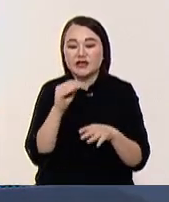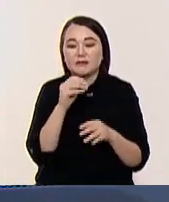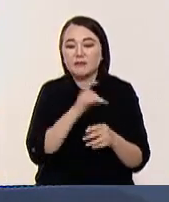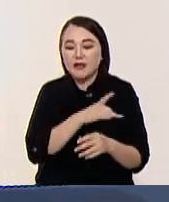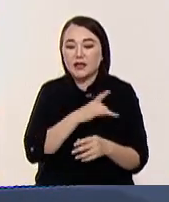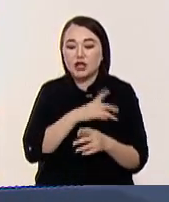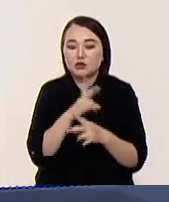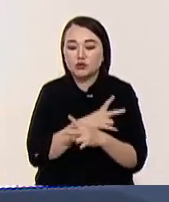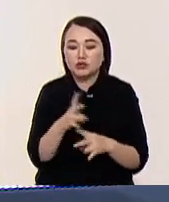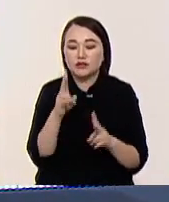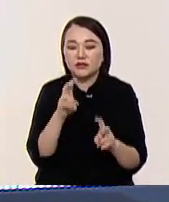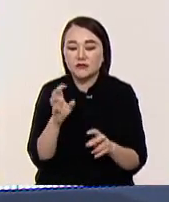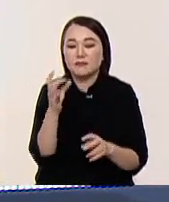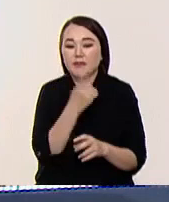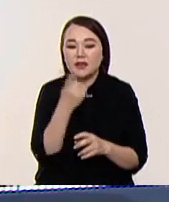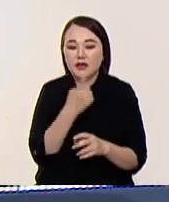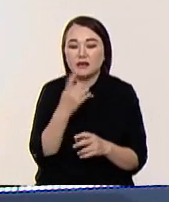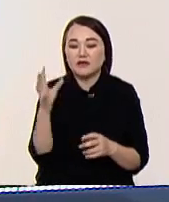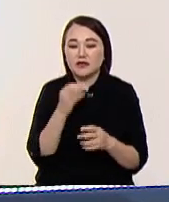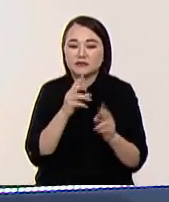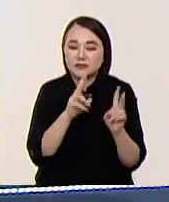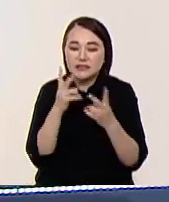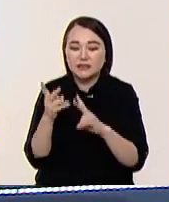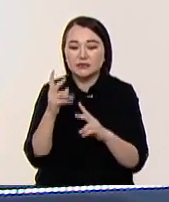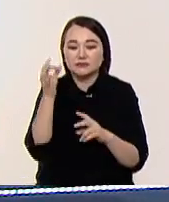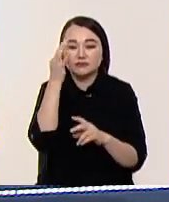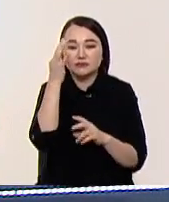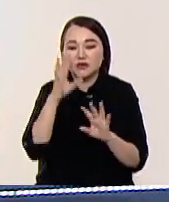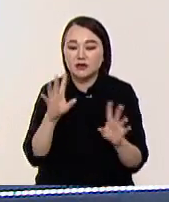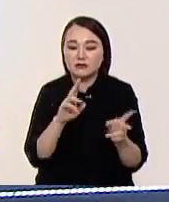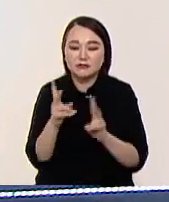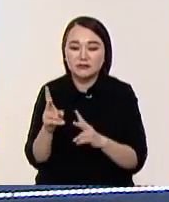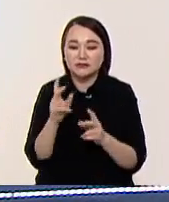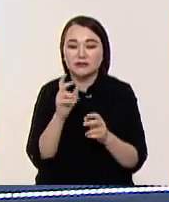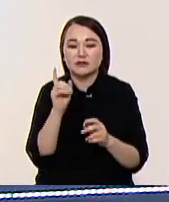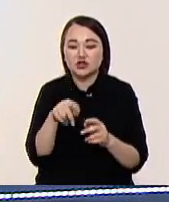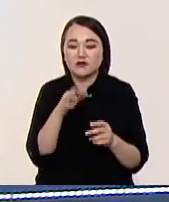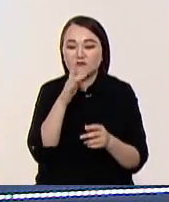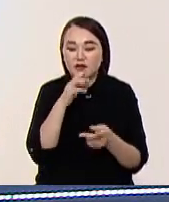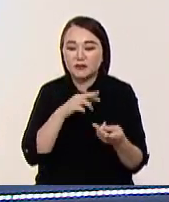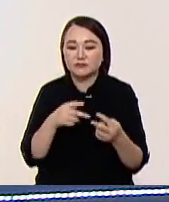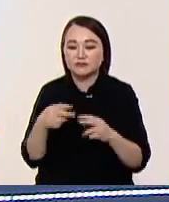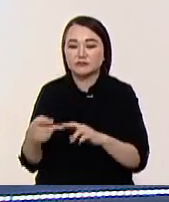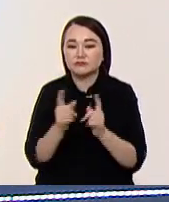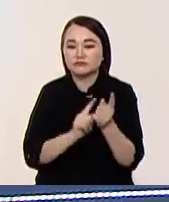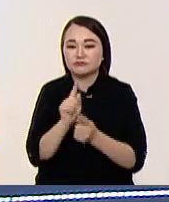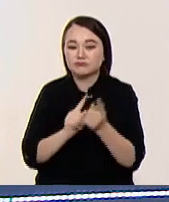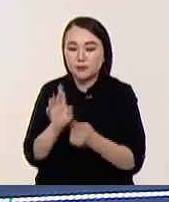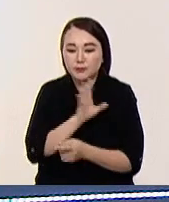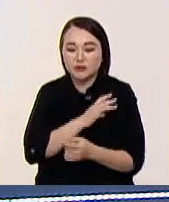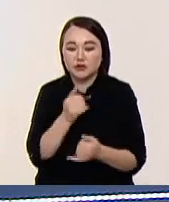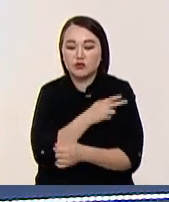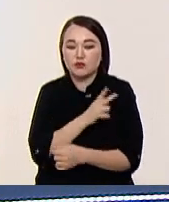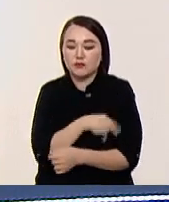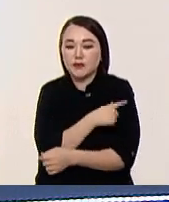многих ассоциируются не только с первыми свиданиями и дискотеками. Под эти мелодии сменялись эпохи. Шатунов умер сегодня в больнице